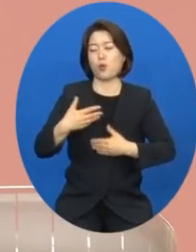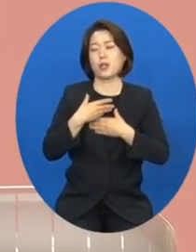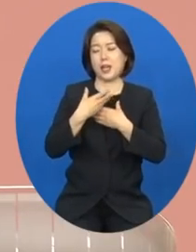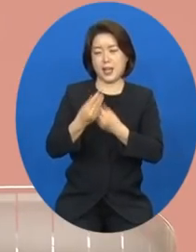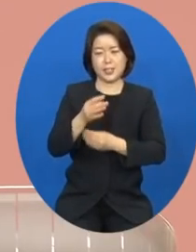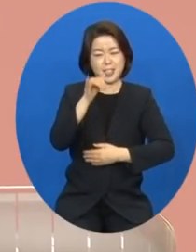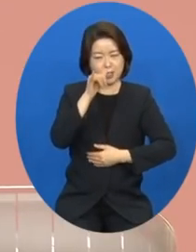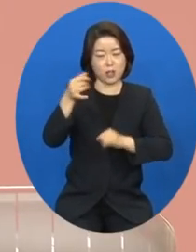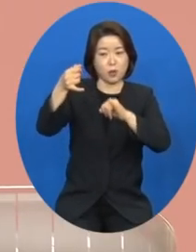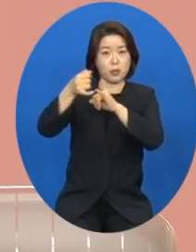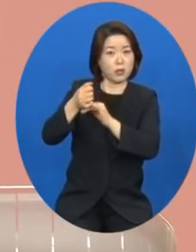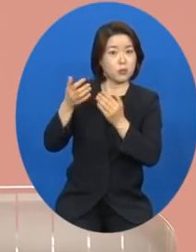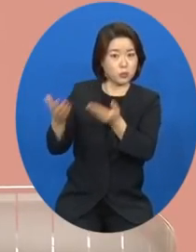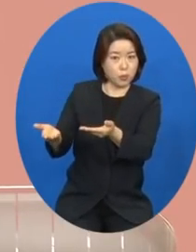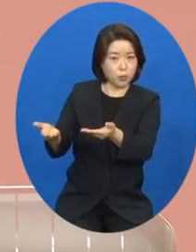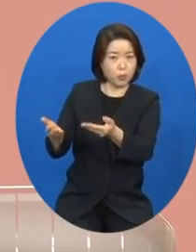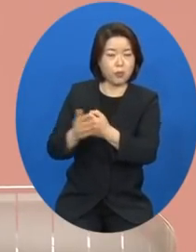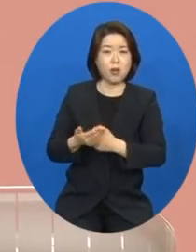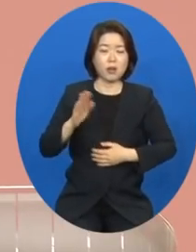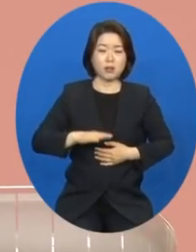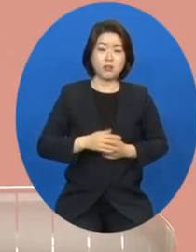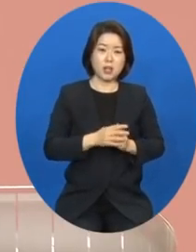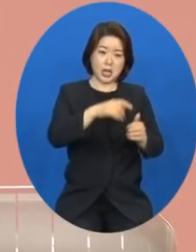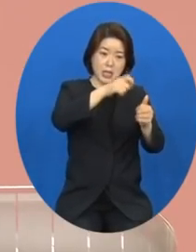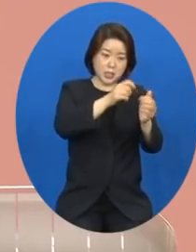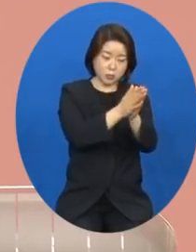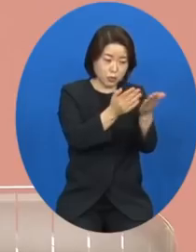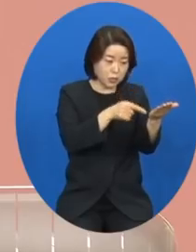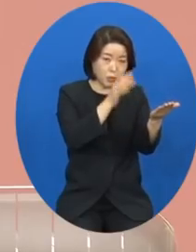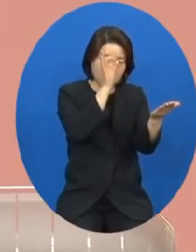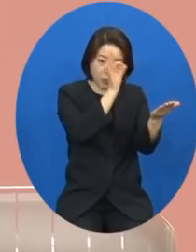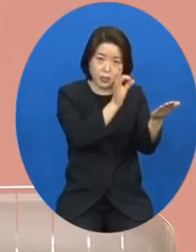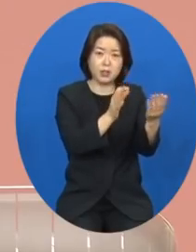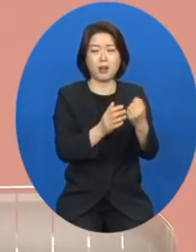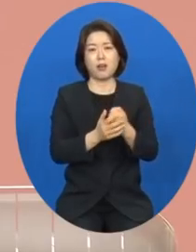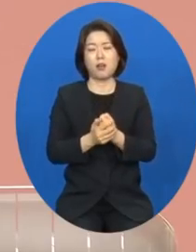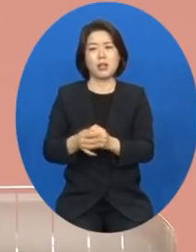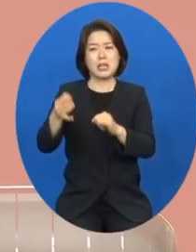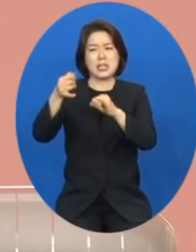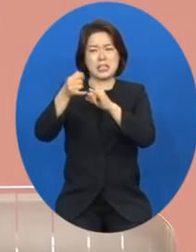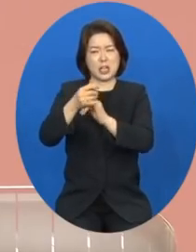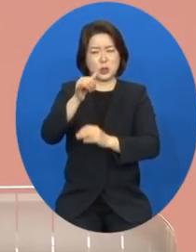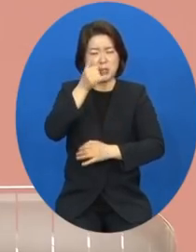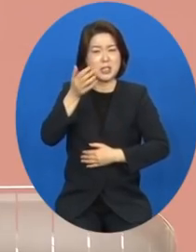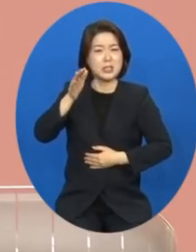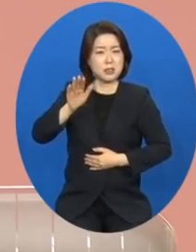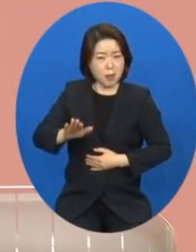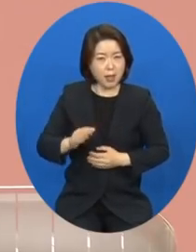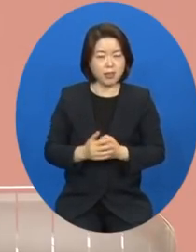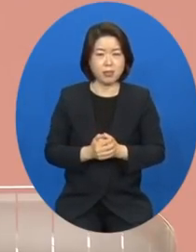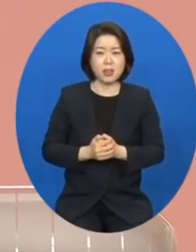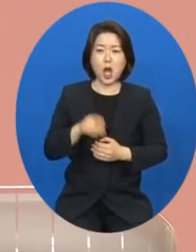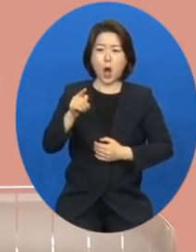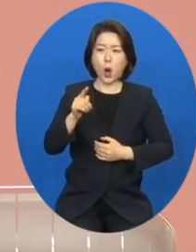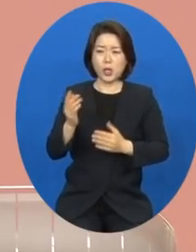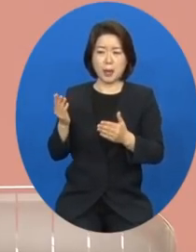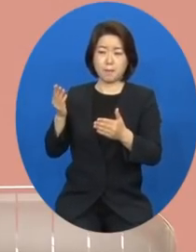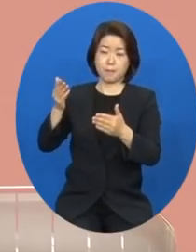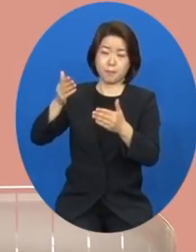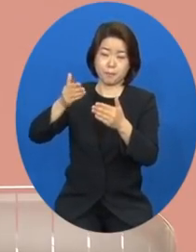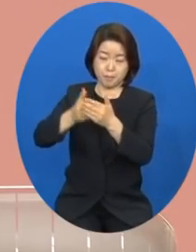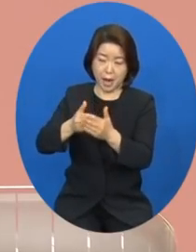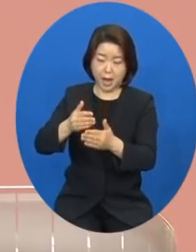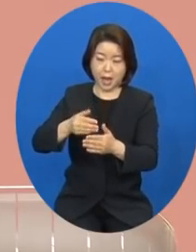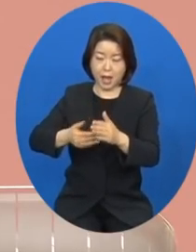약속하셨습니다 그런데 히브리서 를 보니까 히브리서 기자가 약속이 있어도 그러나 거기에 미치지 못한 자가